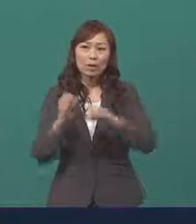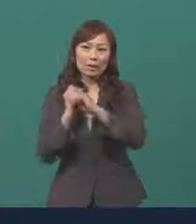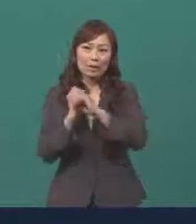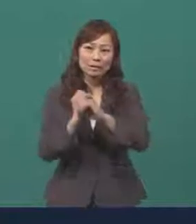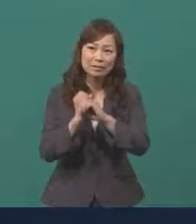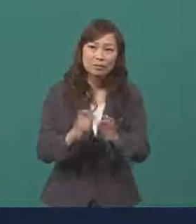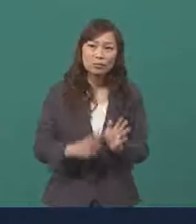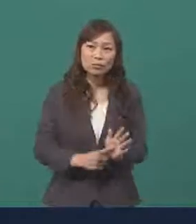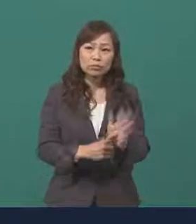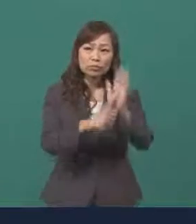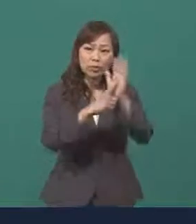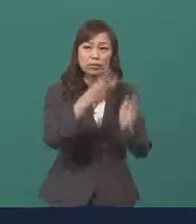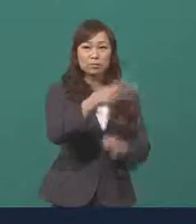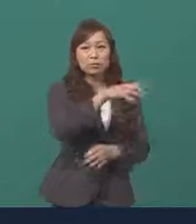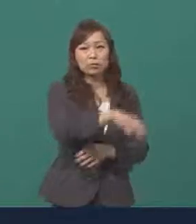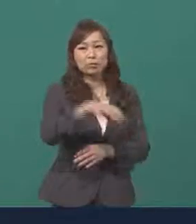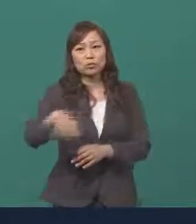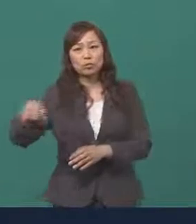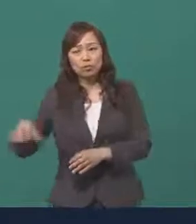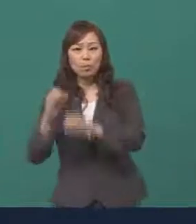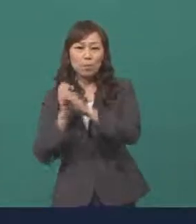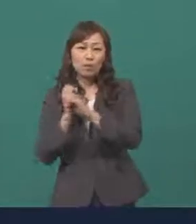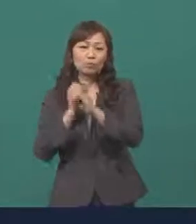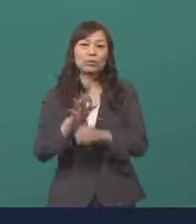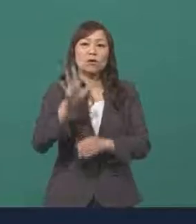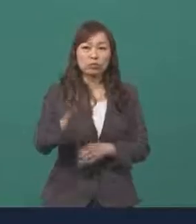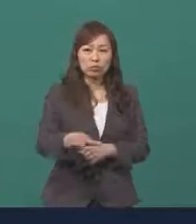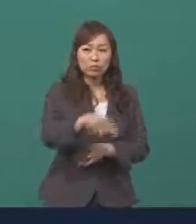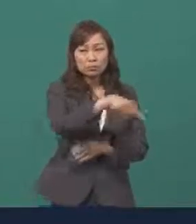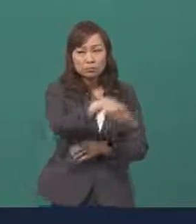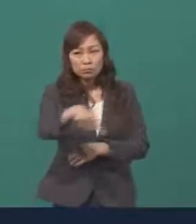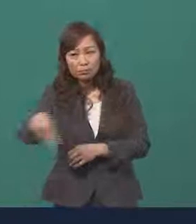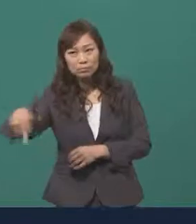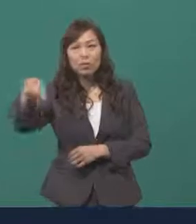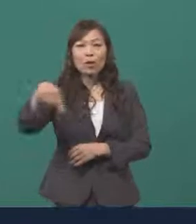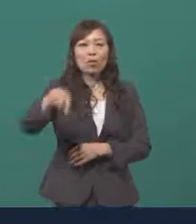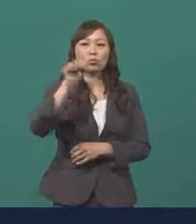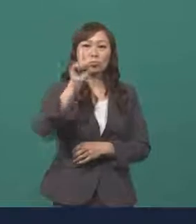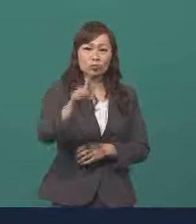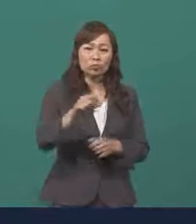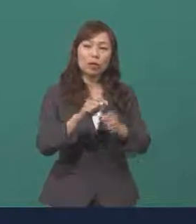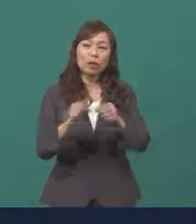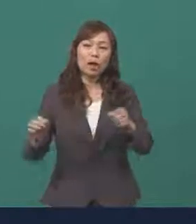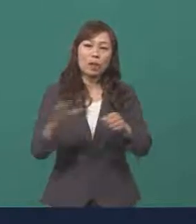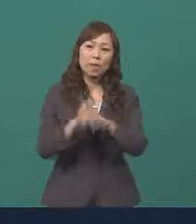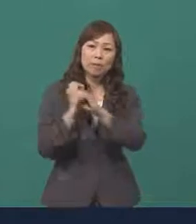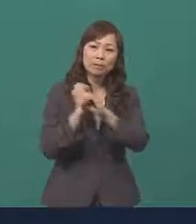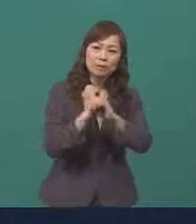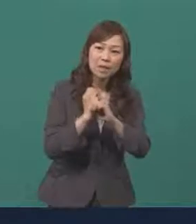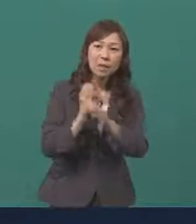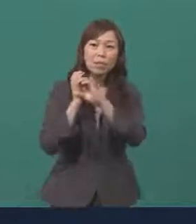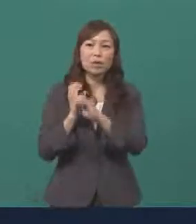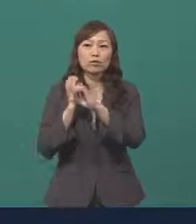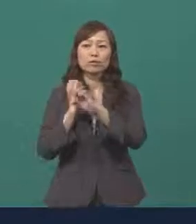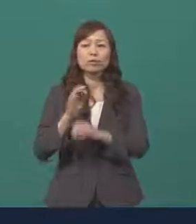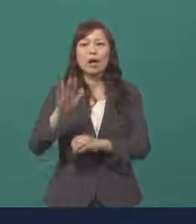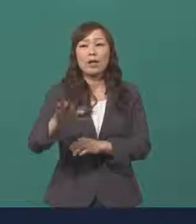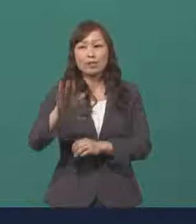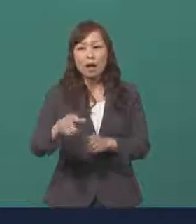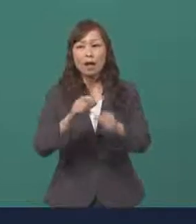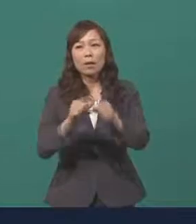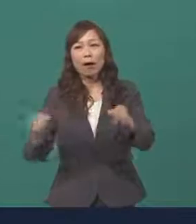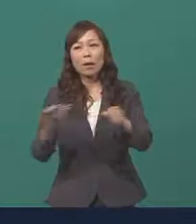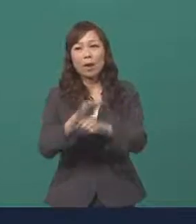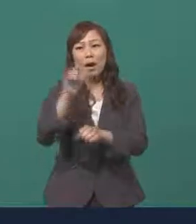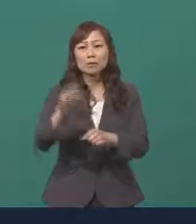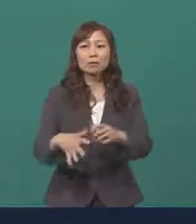日本三大山車祭りの一つ長浜曳山祭りが行われ、長浜八幡宮